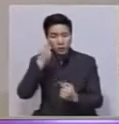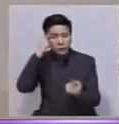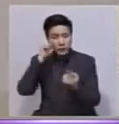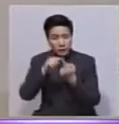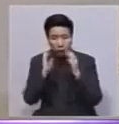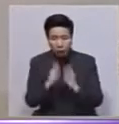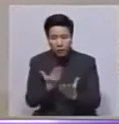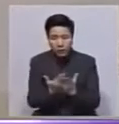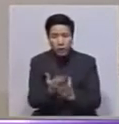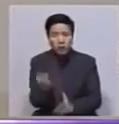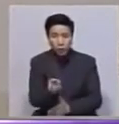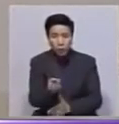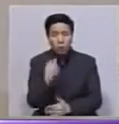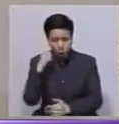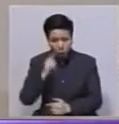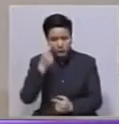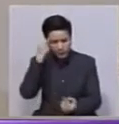รายน้อยที่อยู่ในพื้นที่ด้วย